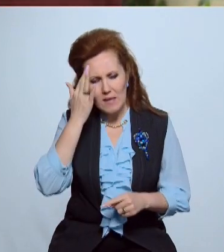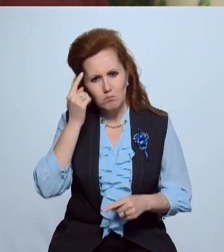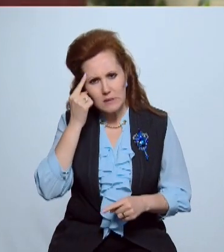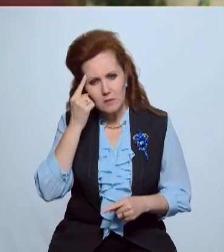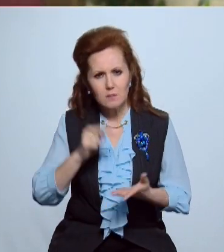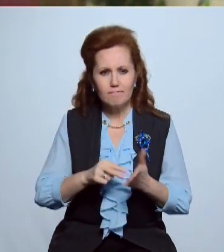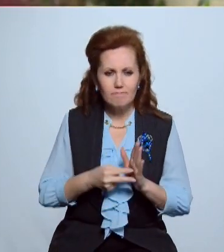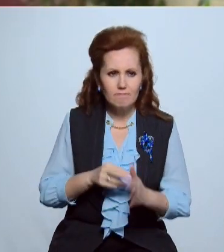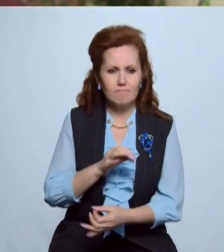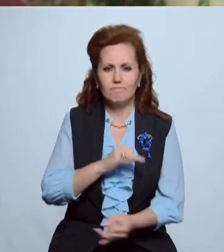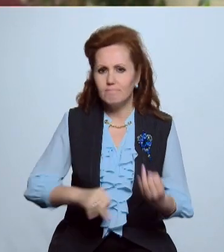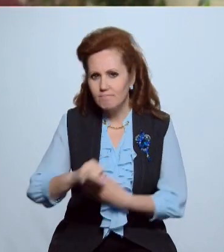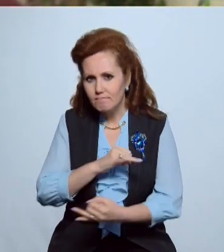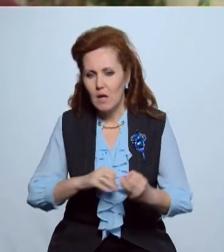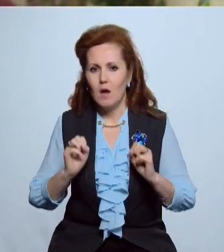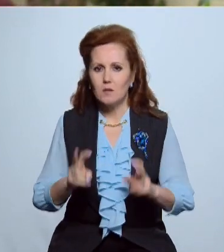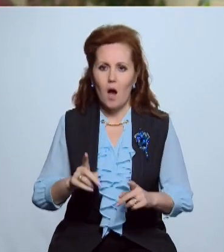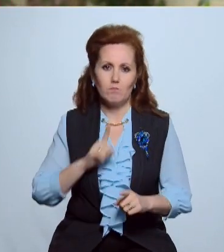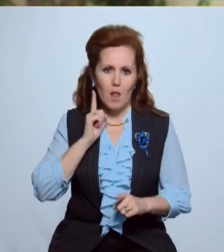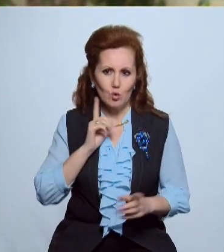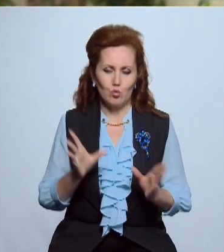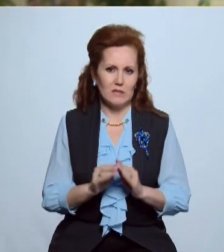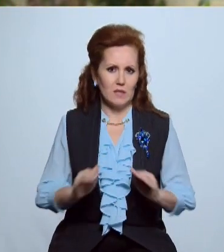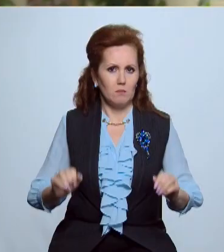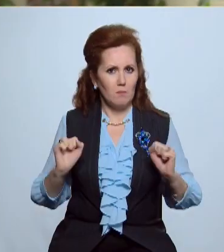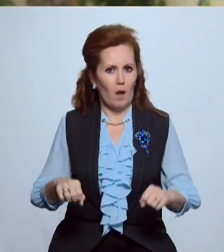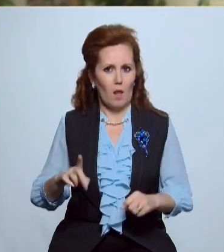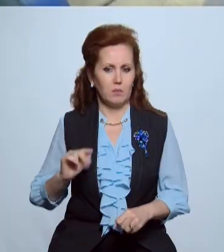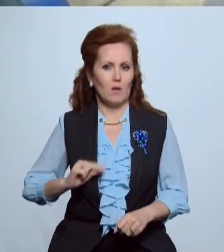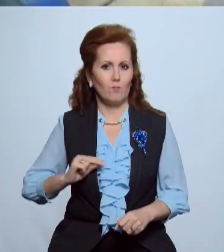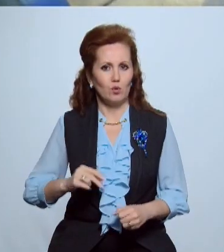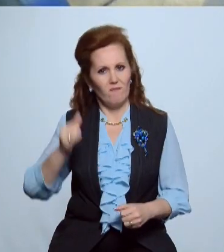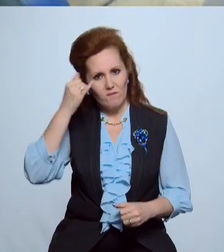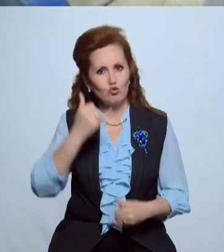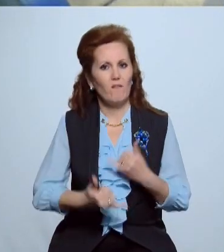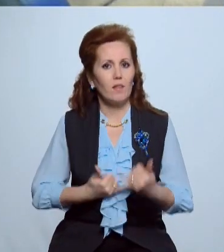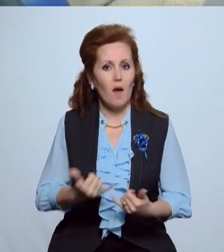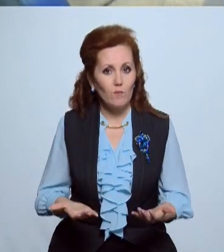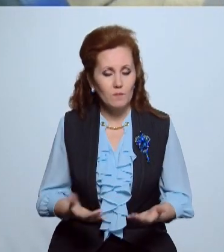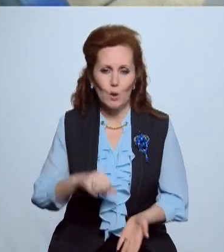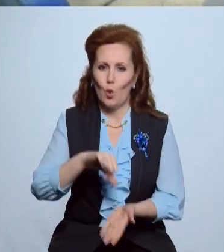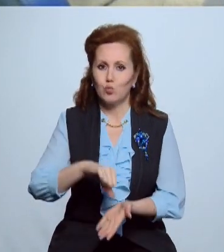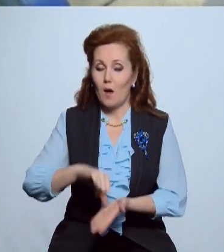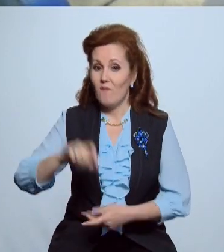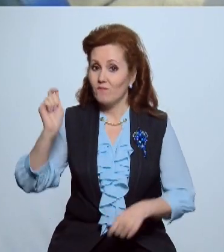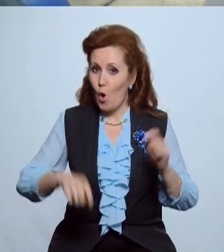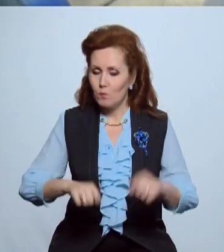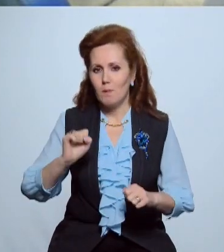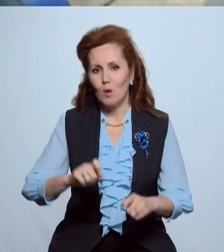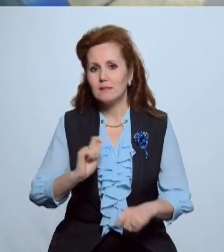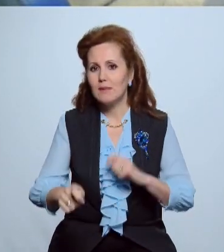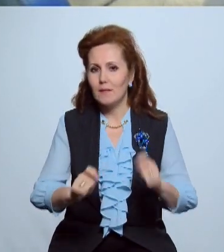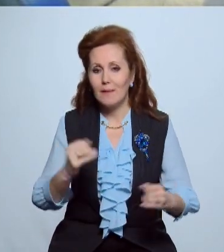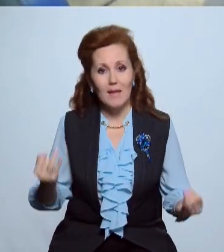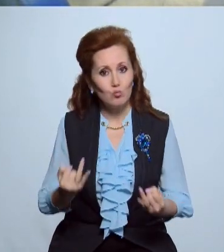поразмыслить, как молодежь с детьми смогла бы работать в животноводстве. Участницы форума смогли задать